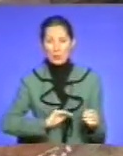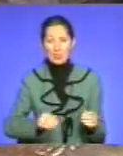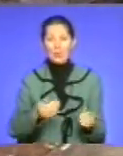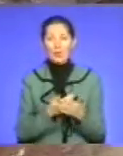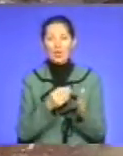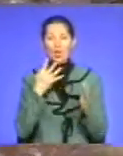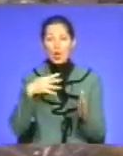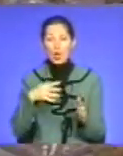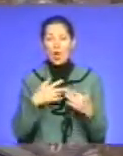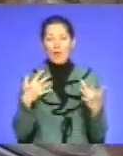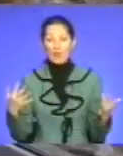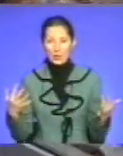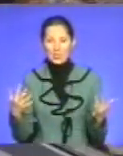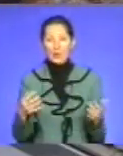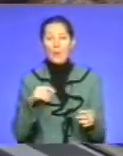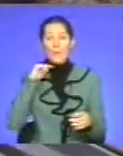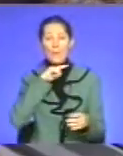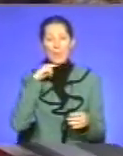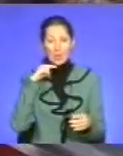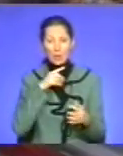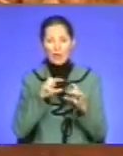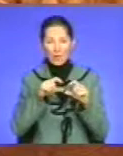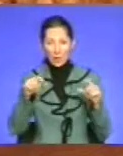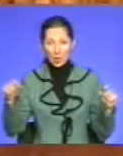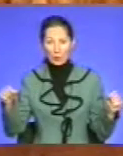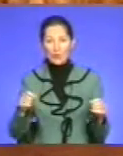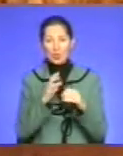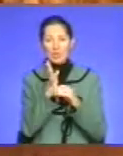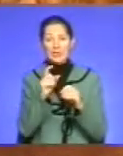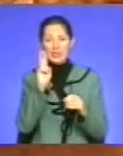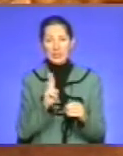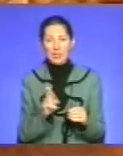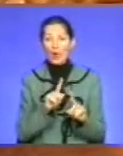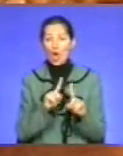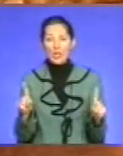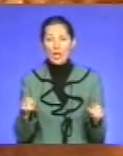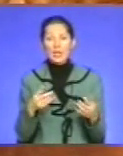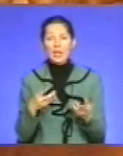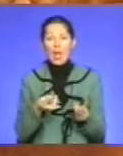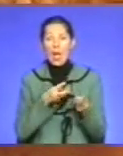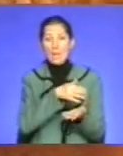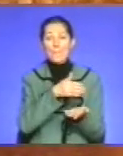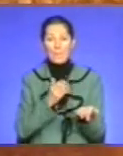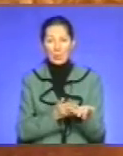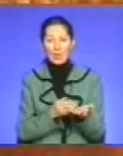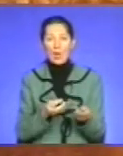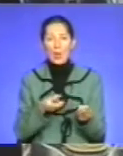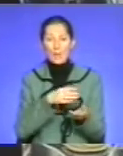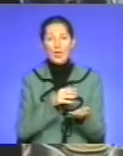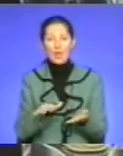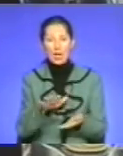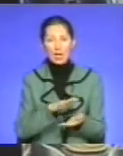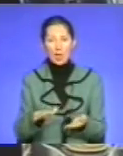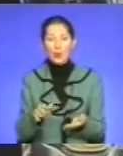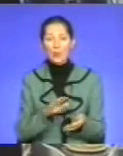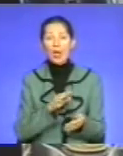виробів від 14 цехів області, а ще оригінальні випічки від хлібопекарів краю. Нефільтроване пиво «Опілля», пиво та безалкогольні